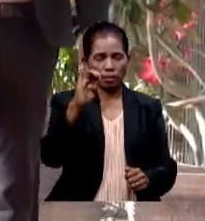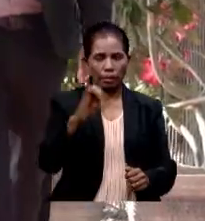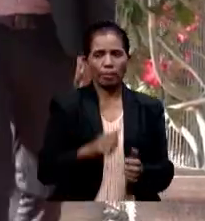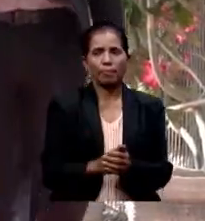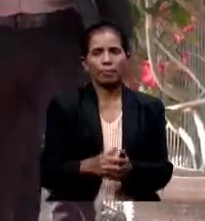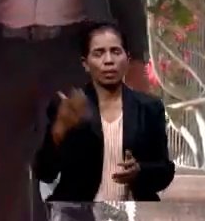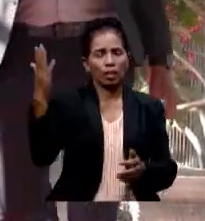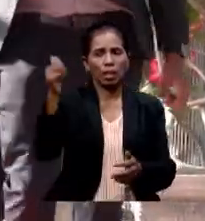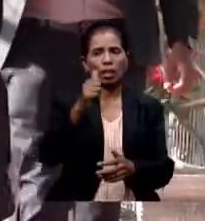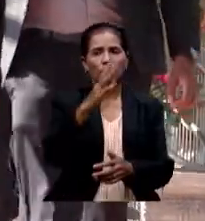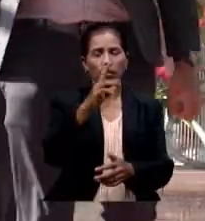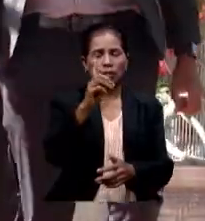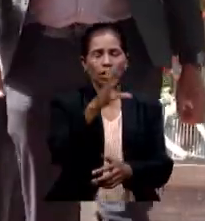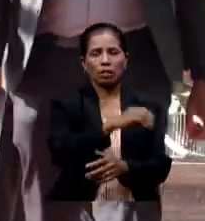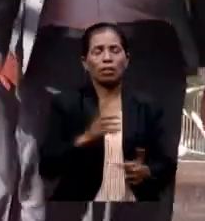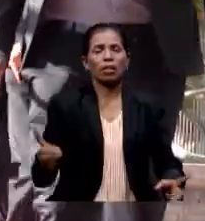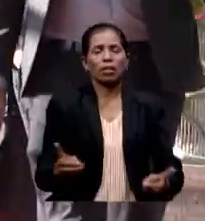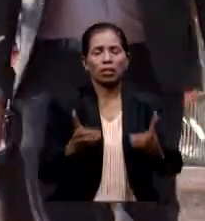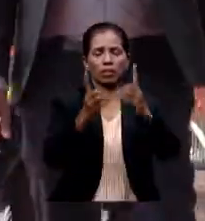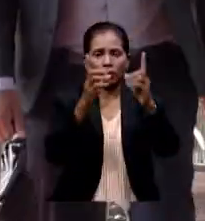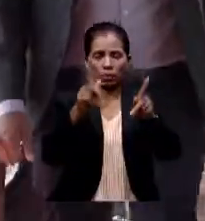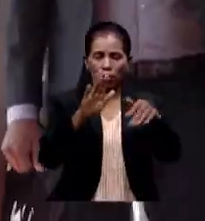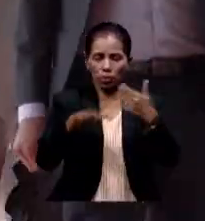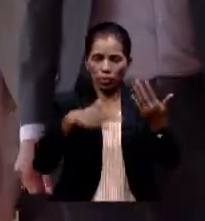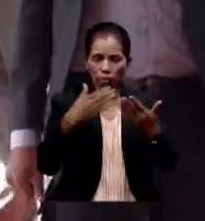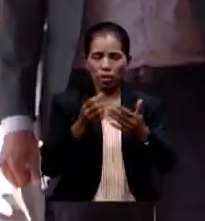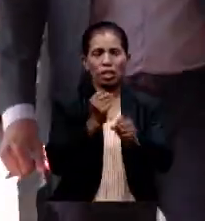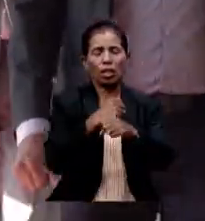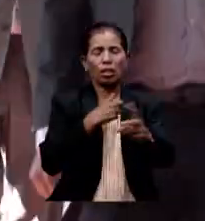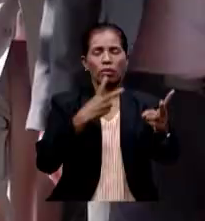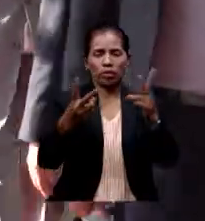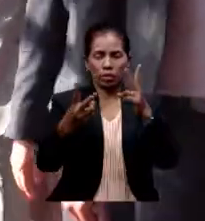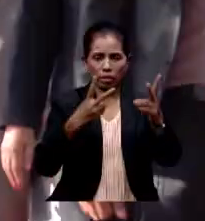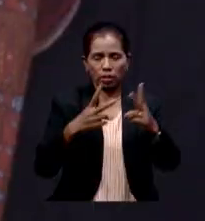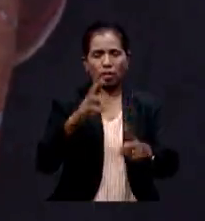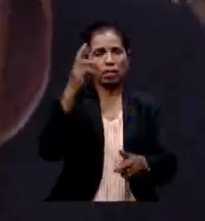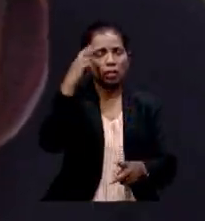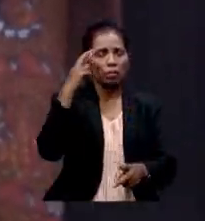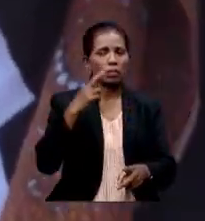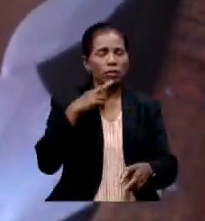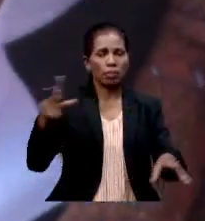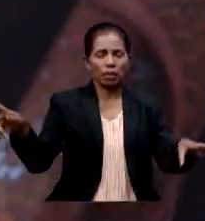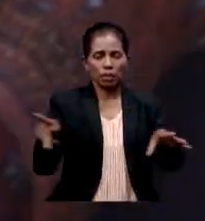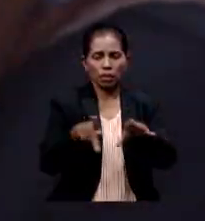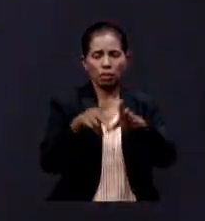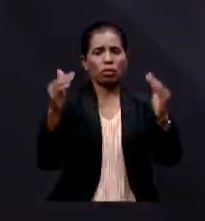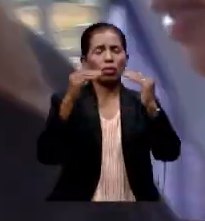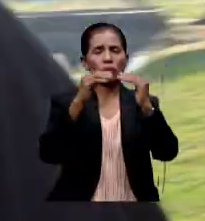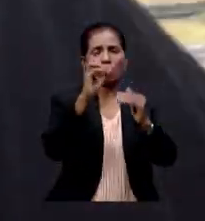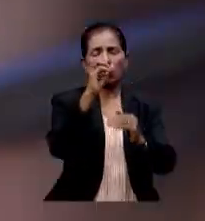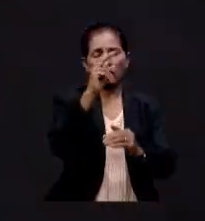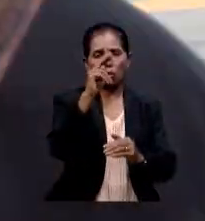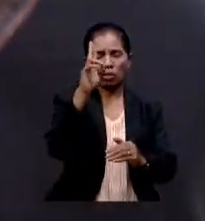hia Abu Dhabi, Presiden Republika se hasuru investidor sira no se halau visita ba refinaria Zeram Zorta mos se partisipa konferensia ONU Union